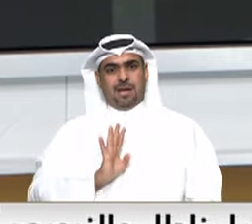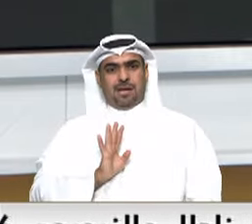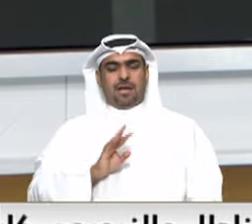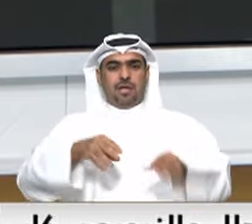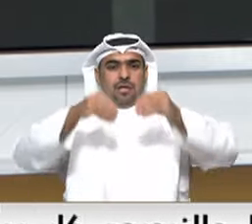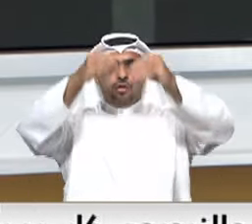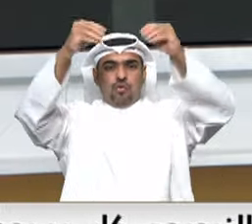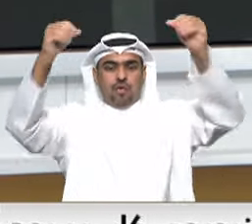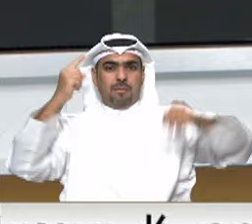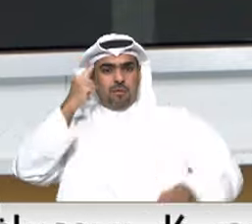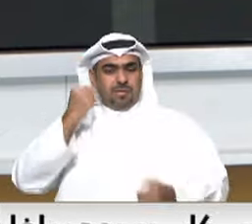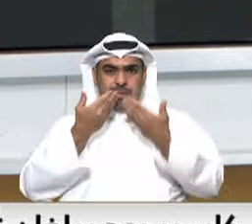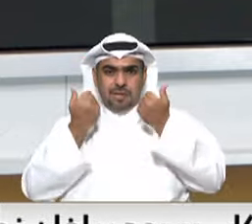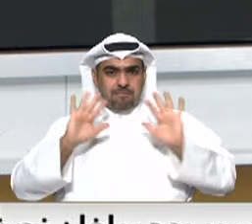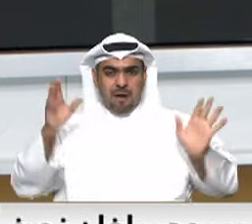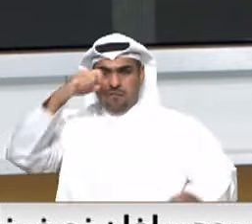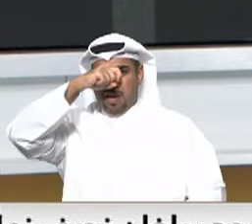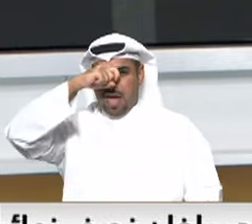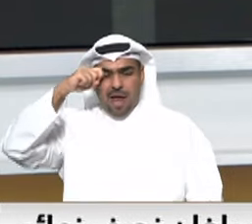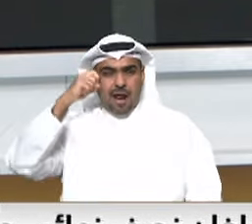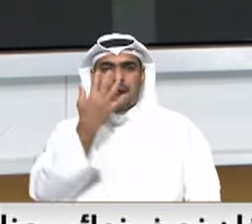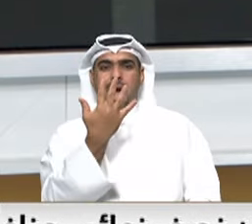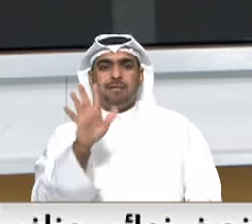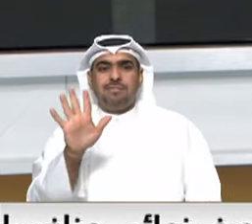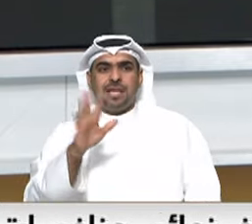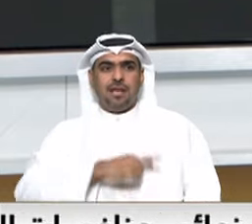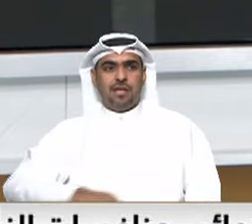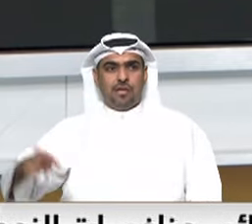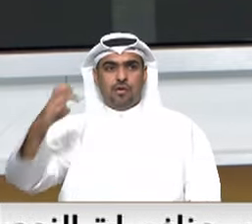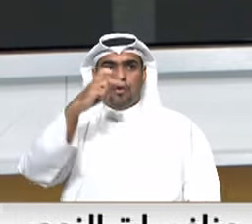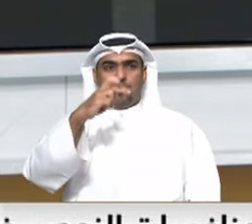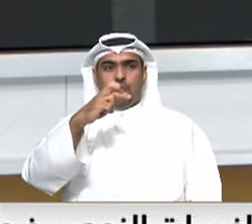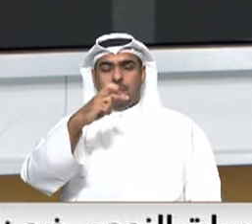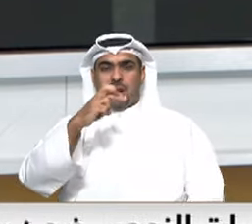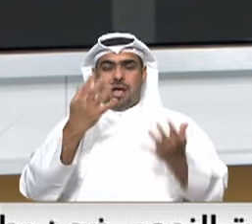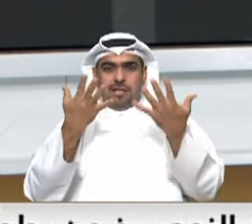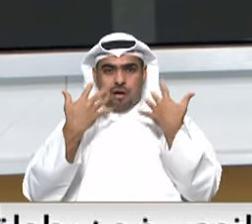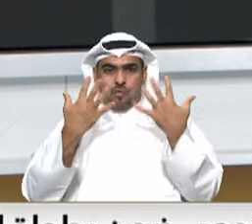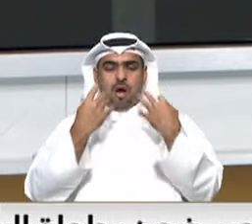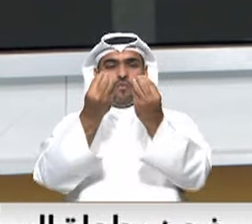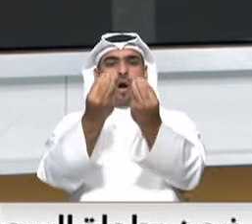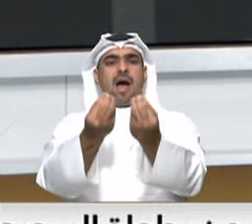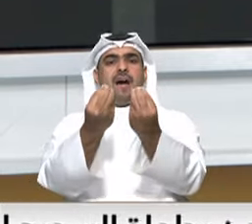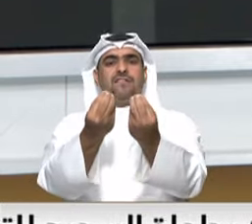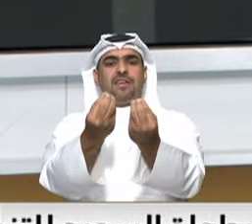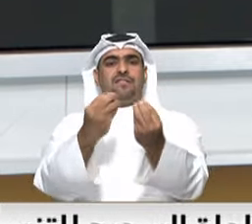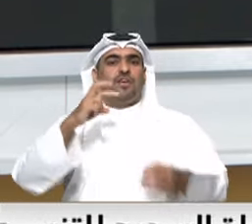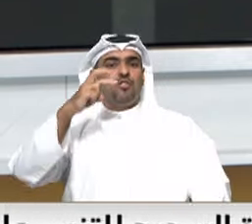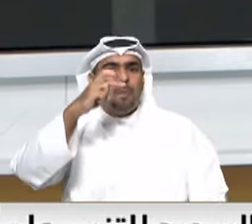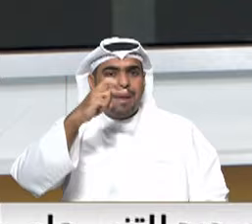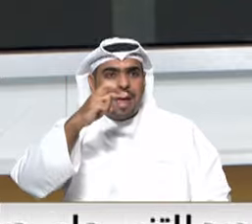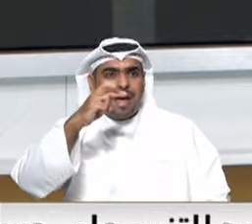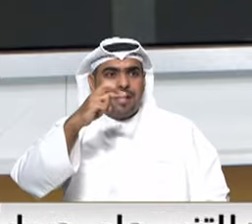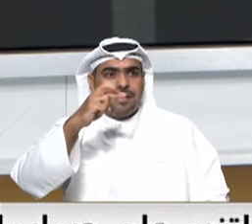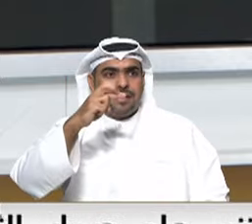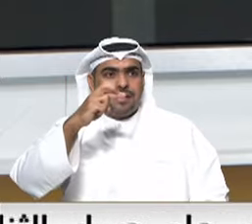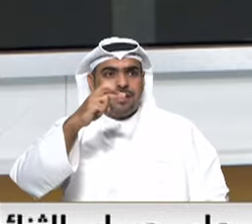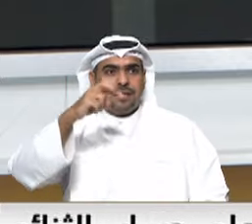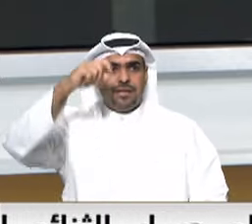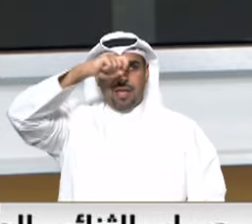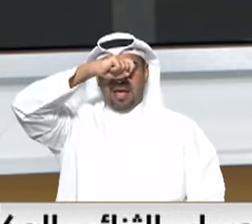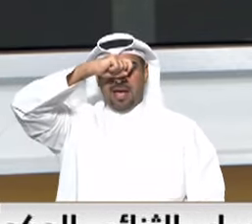ولكن حر موجود لو هي 50 درجة مئوية. يوم الأحد من 15 إلى 35، طقس صحو جيد، وتستمر الحرارة